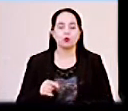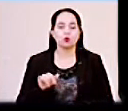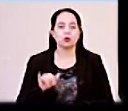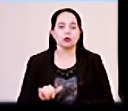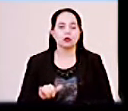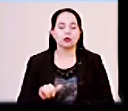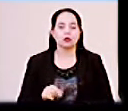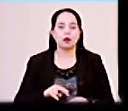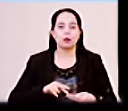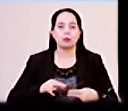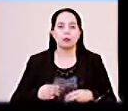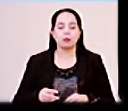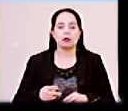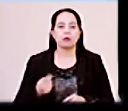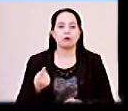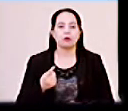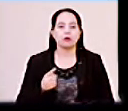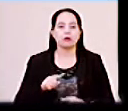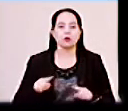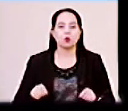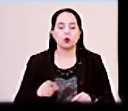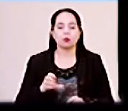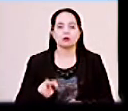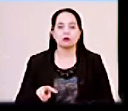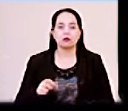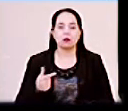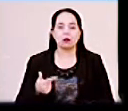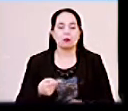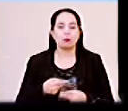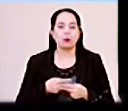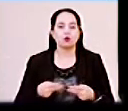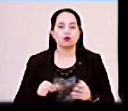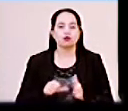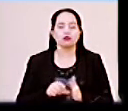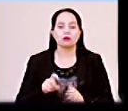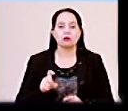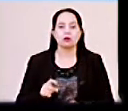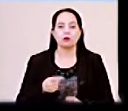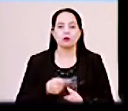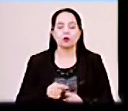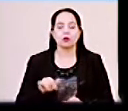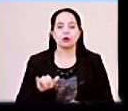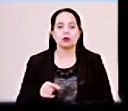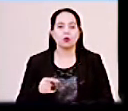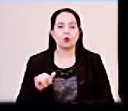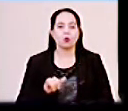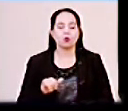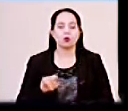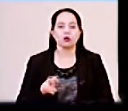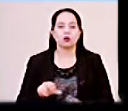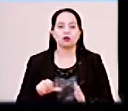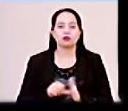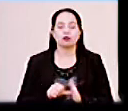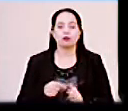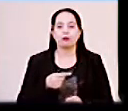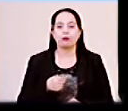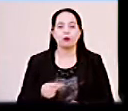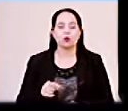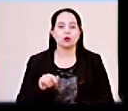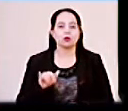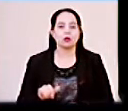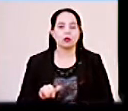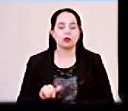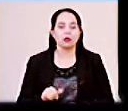y. Поменяем в первой скобке слагаемые. Получится 6x плюс y умноженное на 6x минус